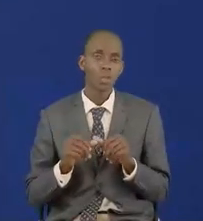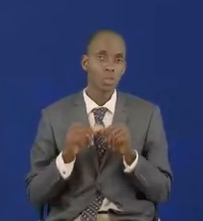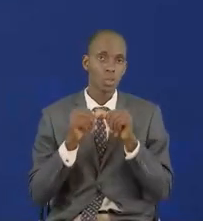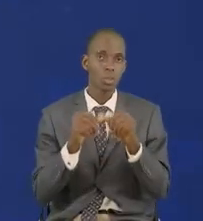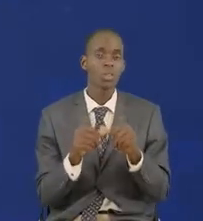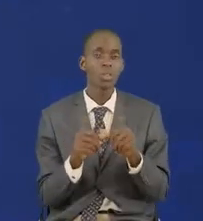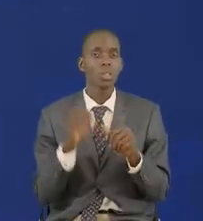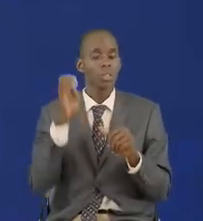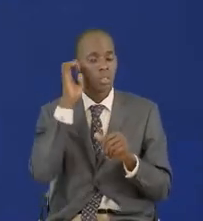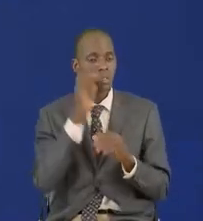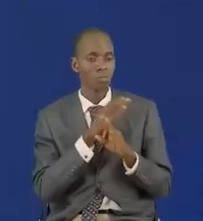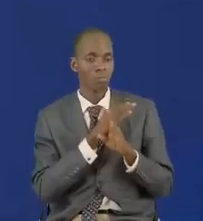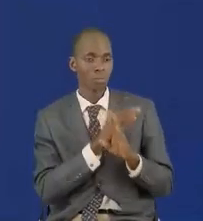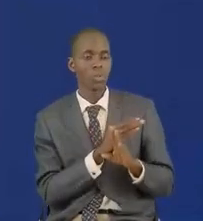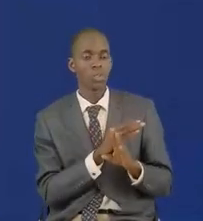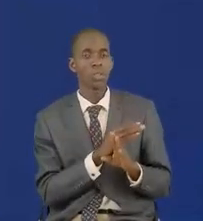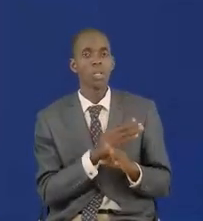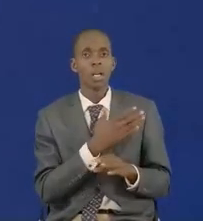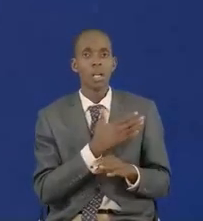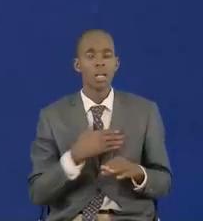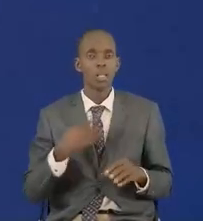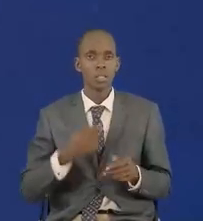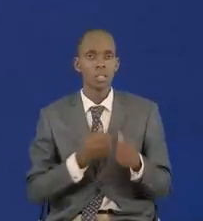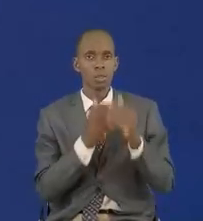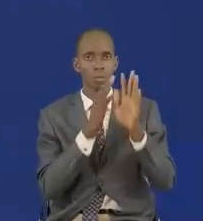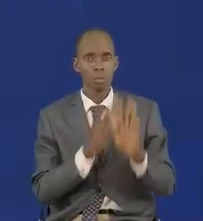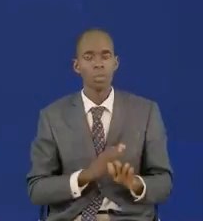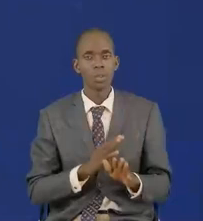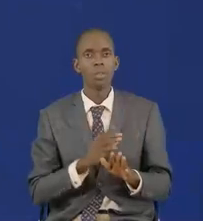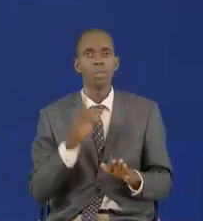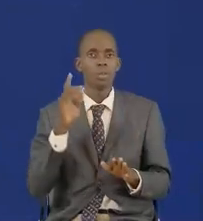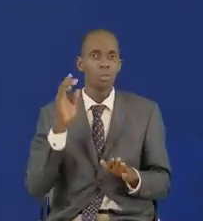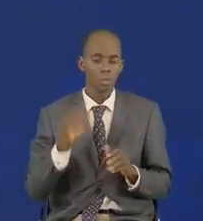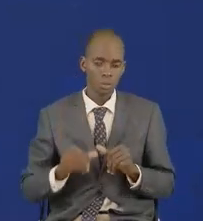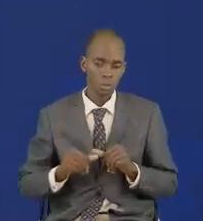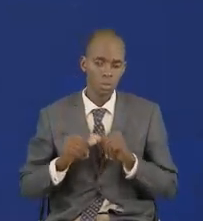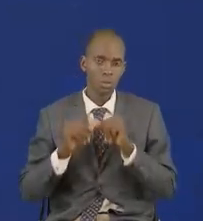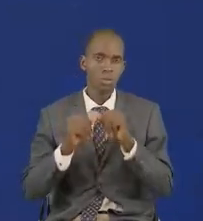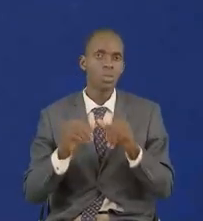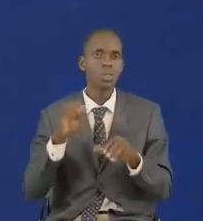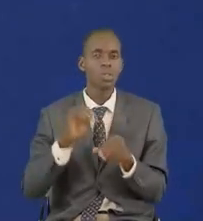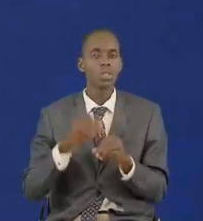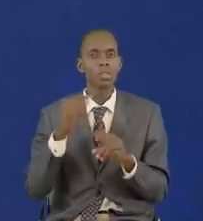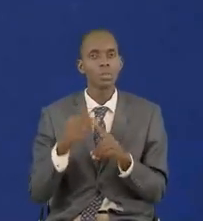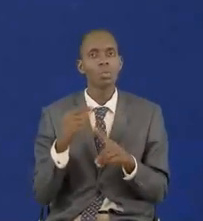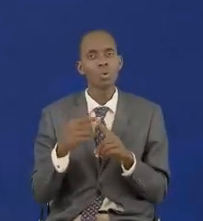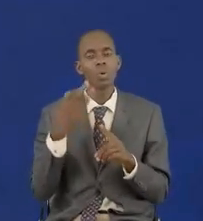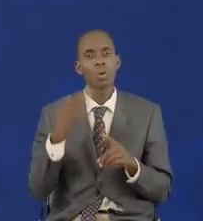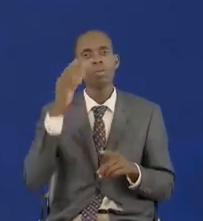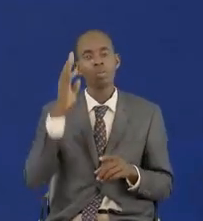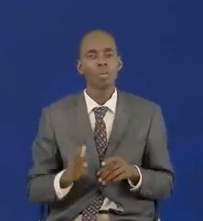les apôtres les prédateurs et il persistaient dans l'oeuvre de Dieu